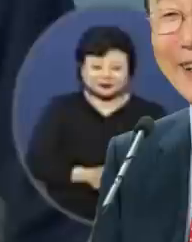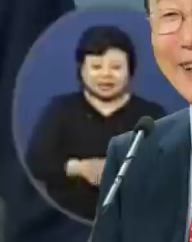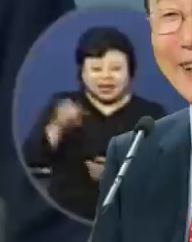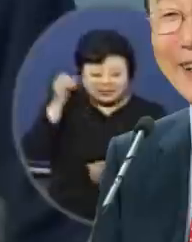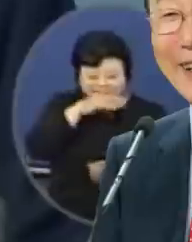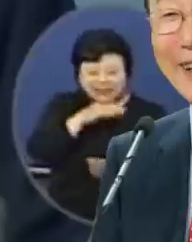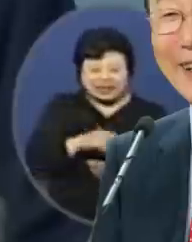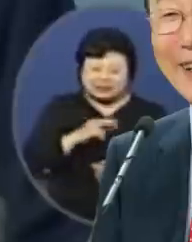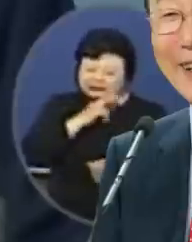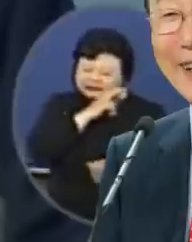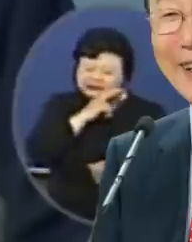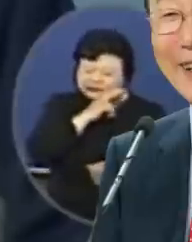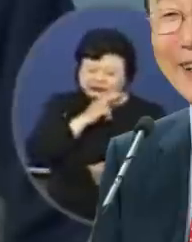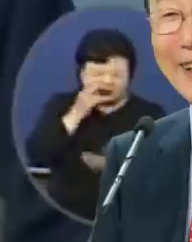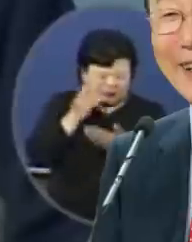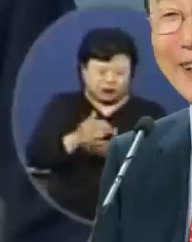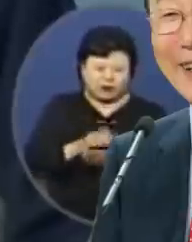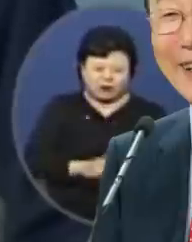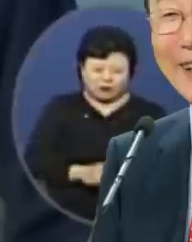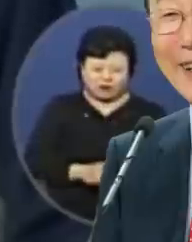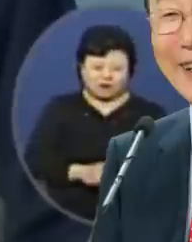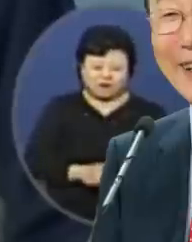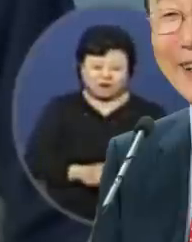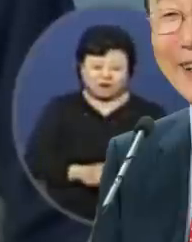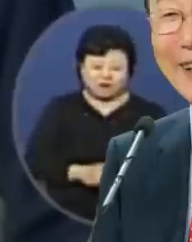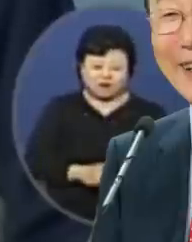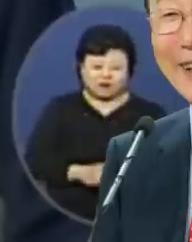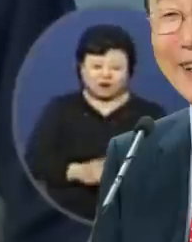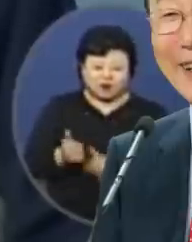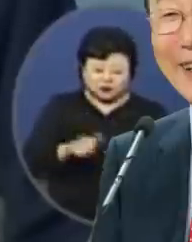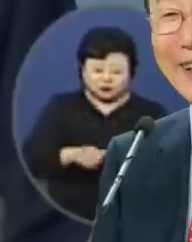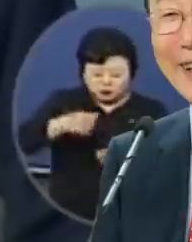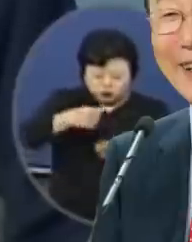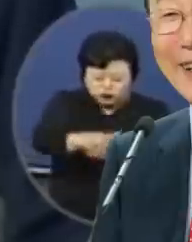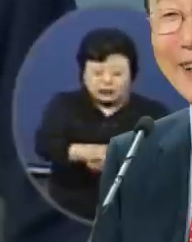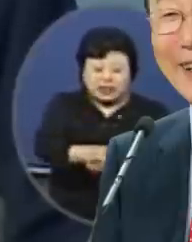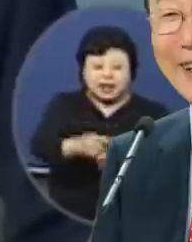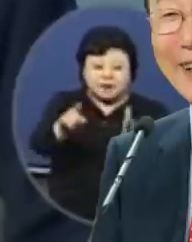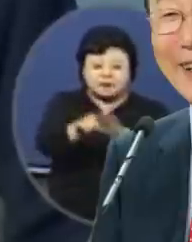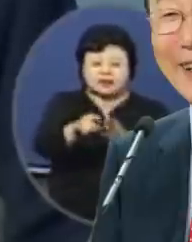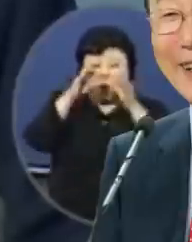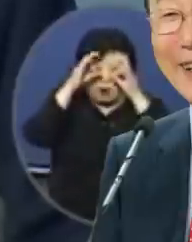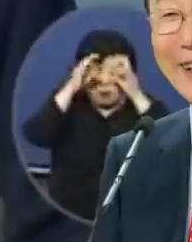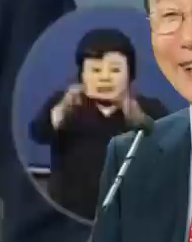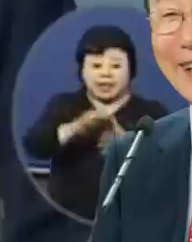그냥 자꾸 의심하려고 생각하지 말고 죽으면 죽으리다고 한번 믿어보십시오.